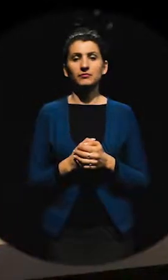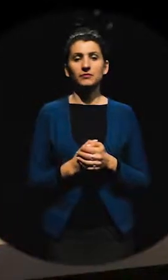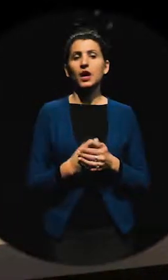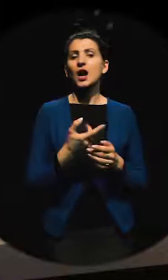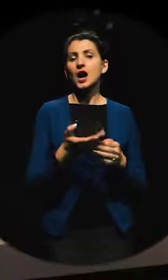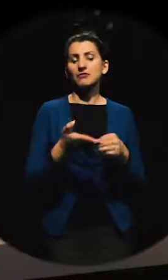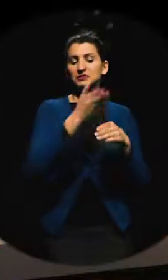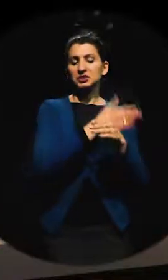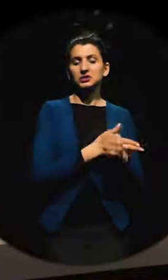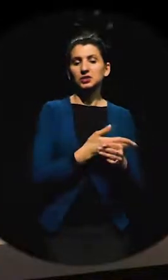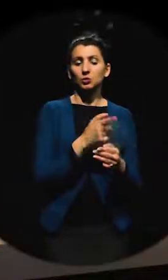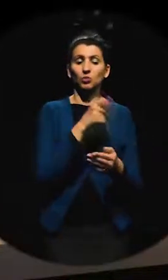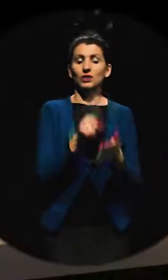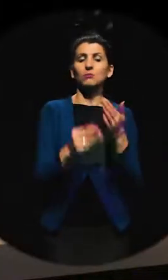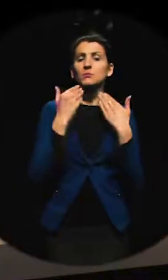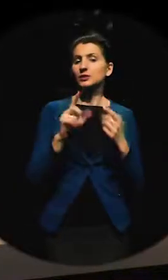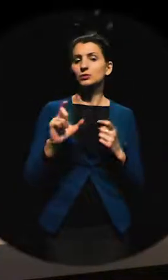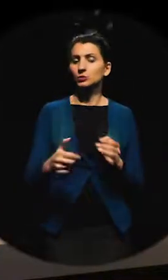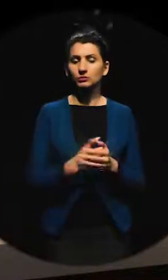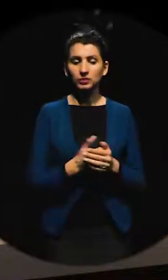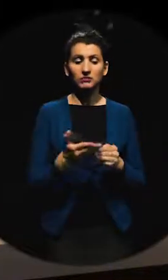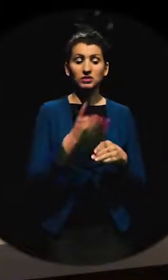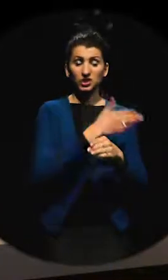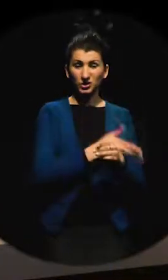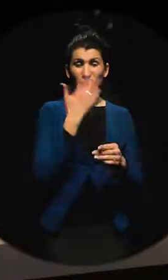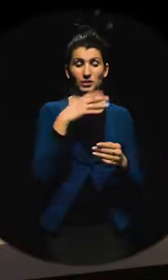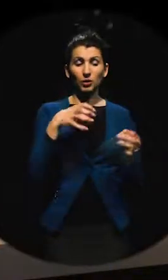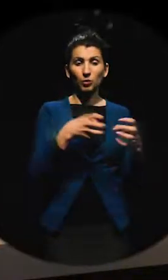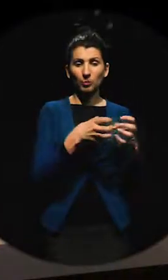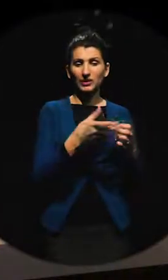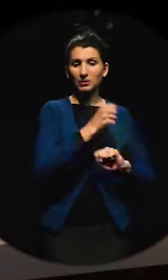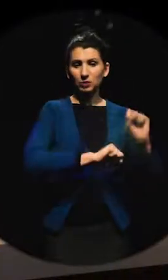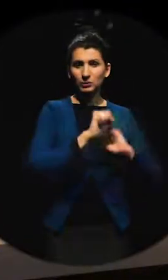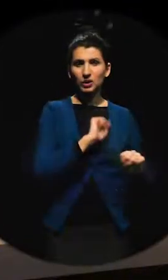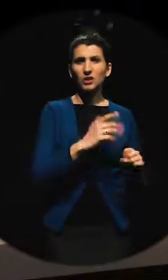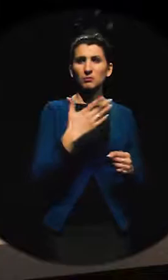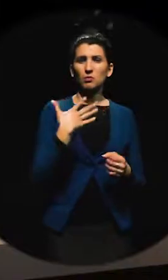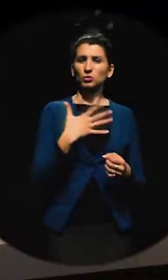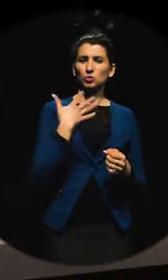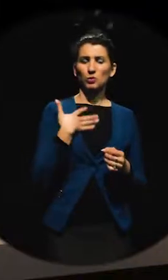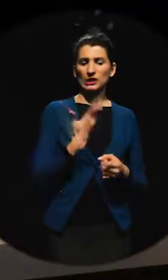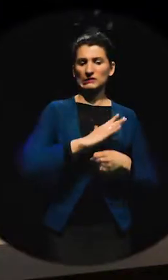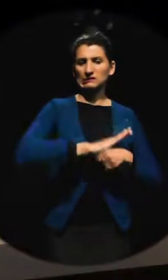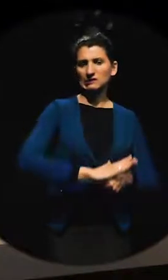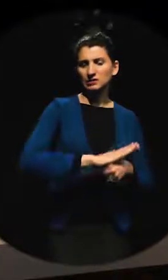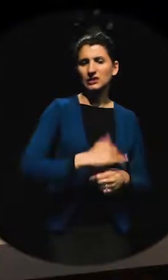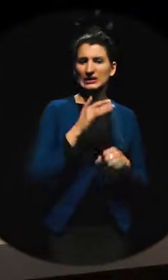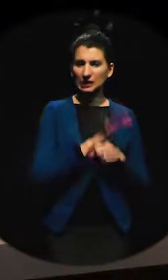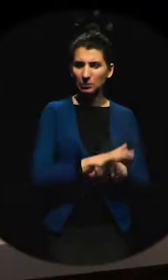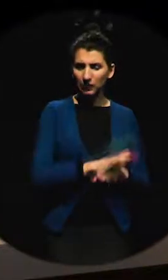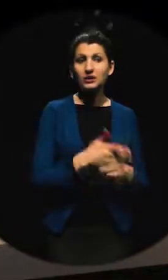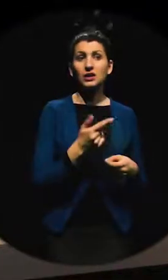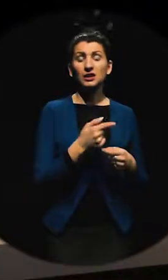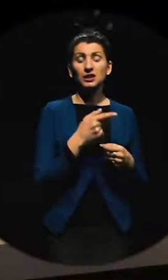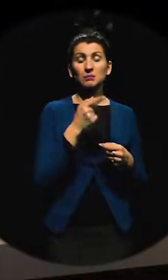się uwidocznić jako grupa doświadczająca określonego ucisku społecznego i domagająca się krytycznego spojrzenia na to, jak